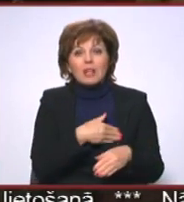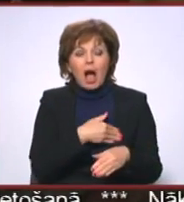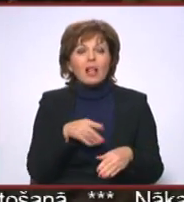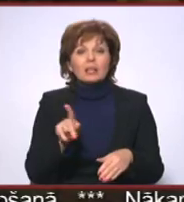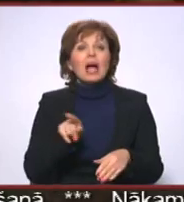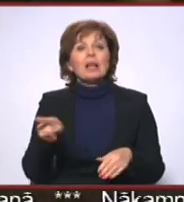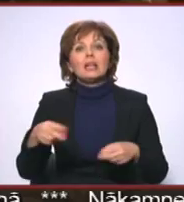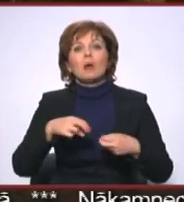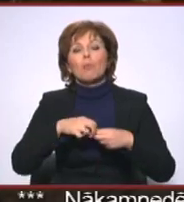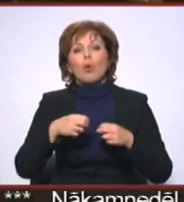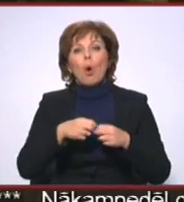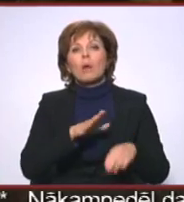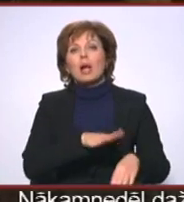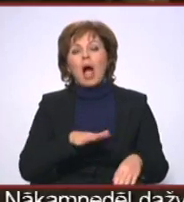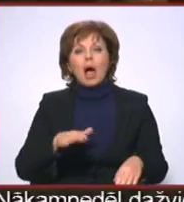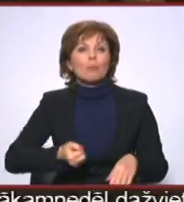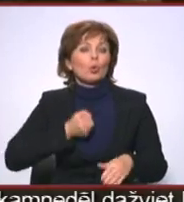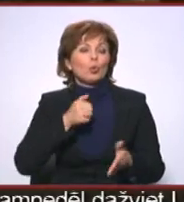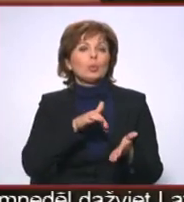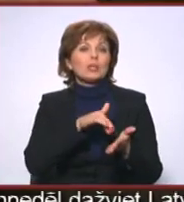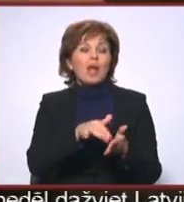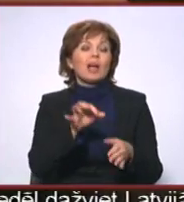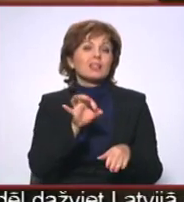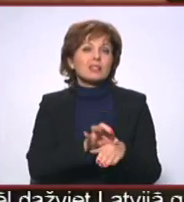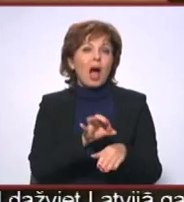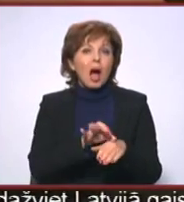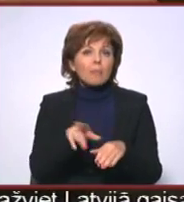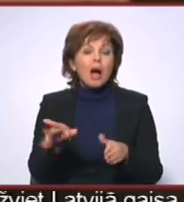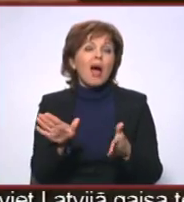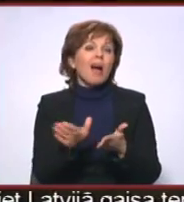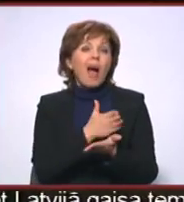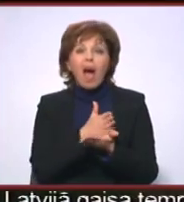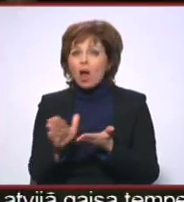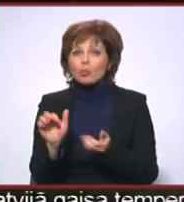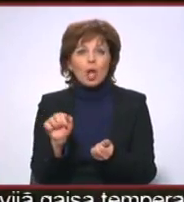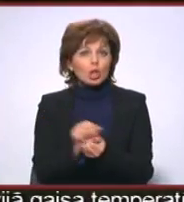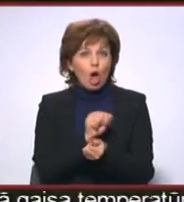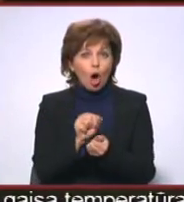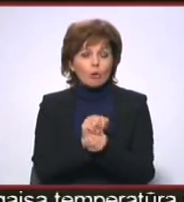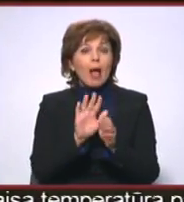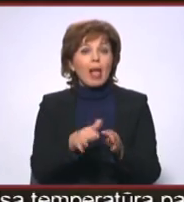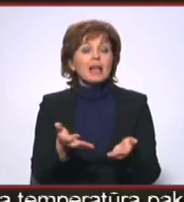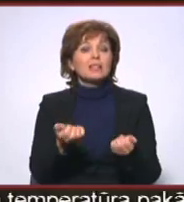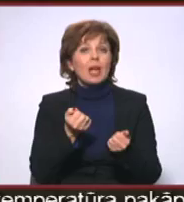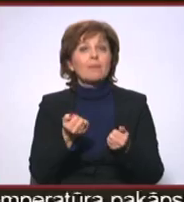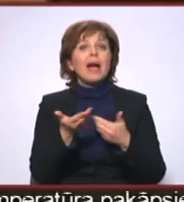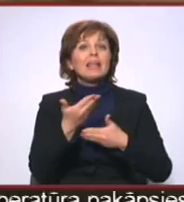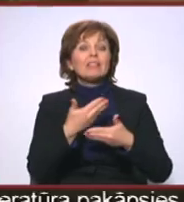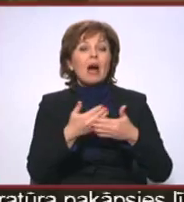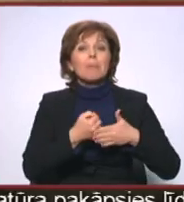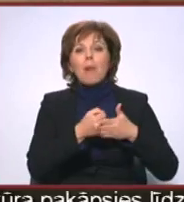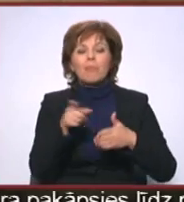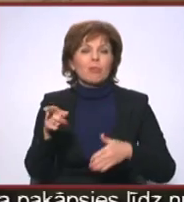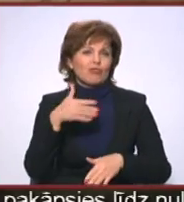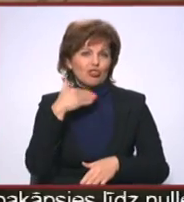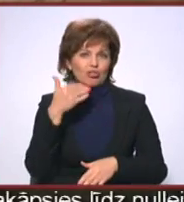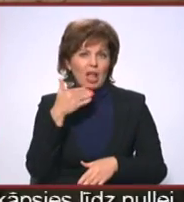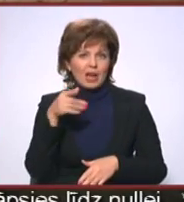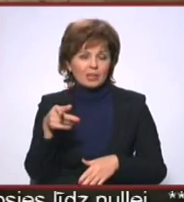ir problēmas ar kājām, grūti staigāt un sāp. Tomēr kārtot dokumentus, lai saņemtu invaliditātes pabalstu, viņš negrib.